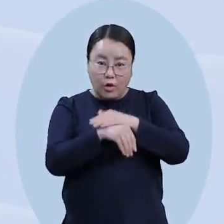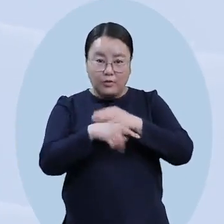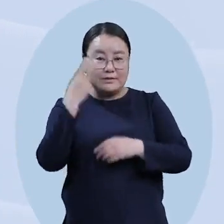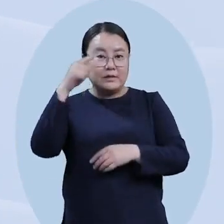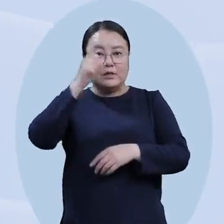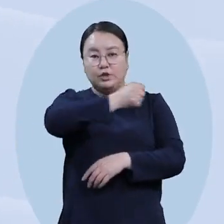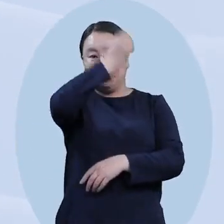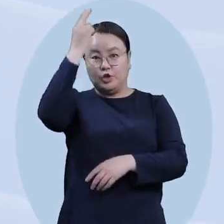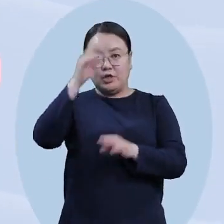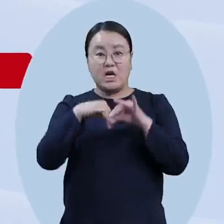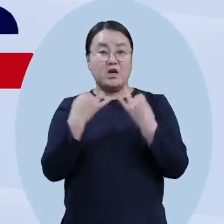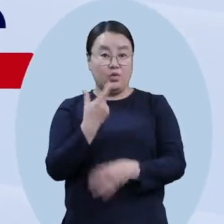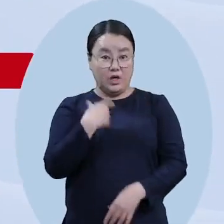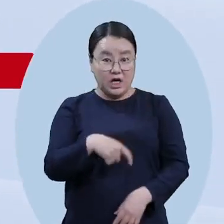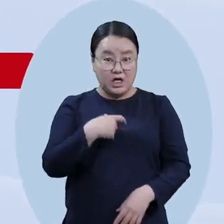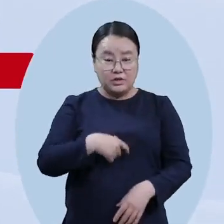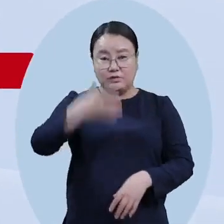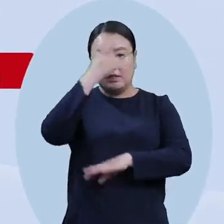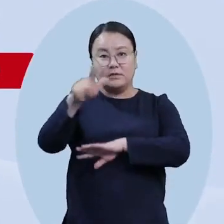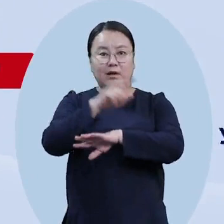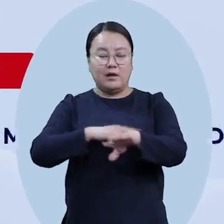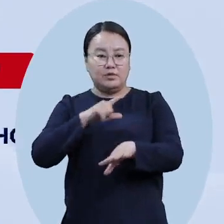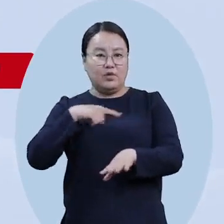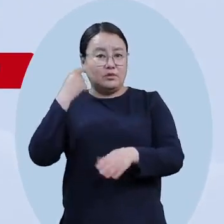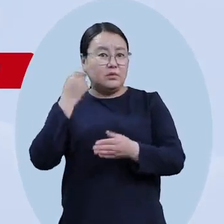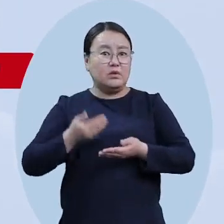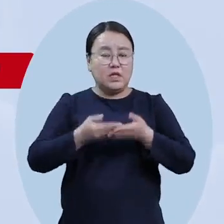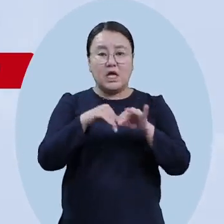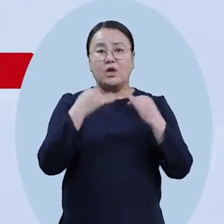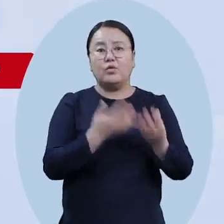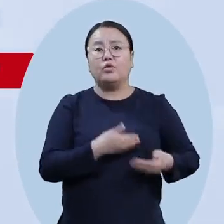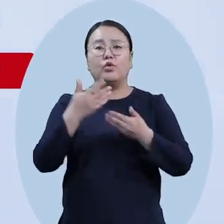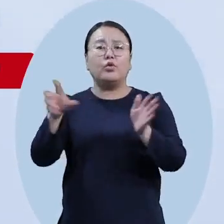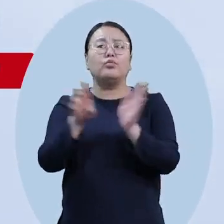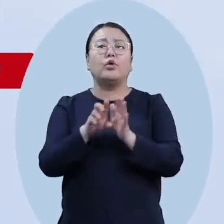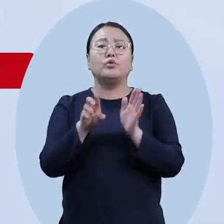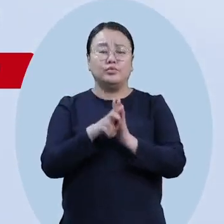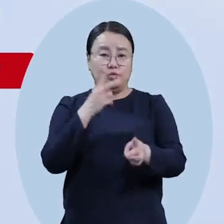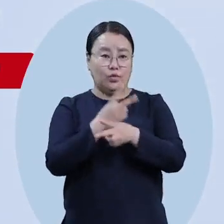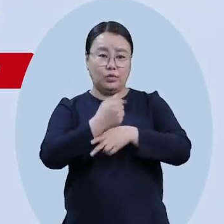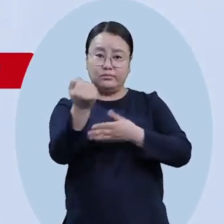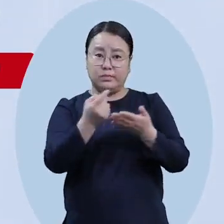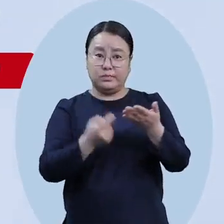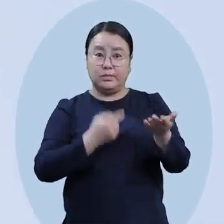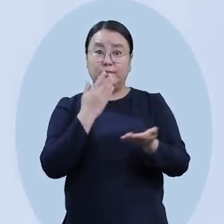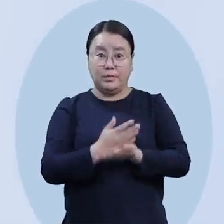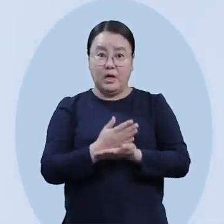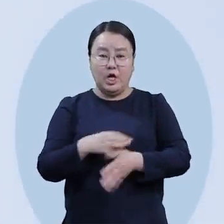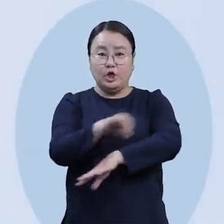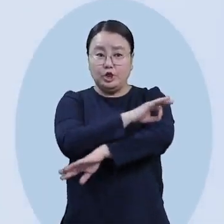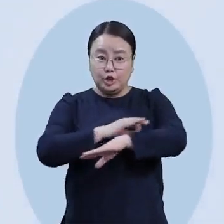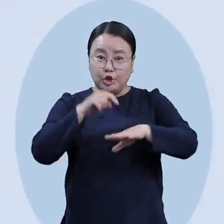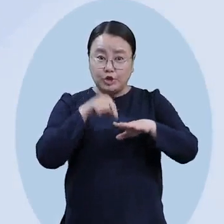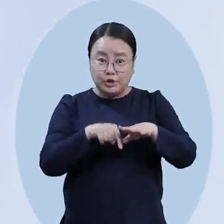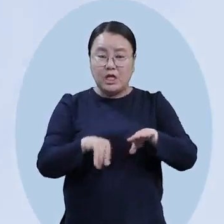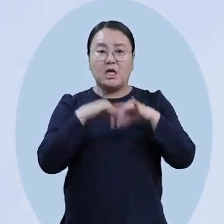санаачлалыг ерөнхийлөгч, улсын хурлын гишүүн, засгийн газраас гаргаж, улсын хурлд өргөн мэдүүлж болно хэмээн хуульд заасан байдаг.